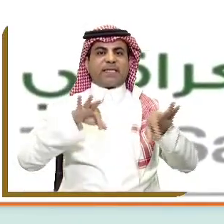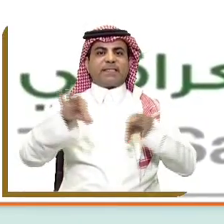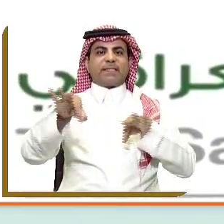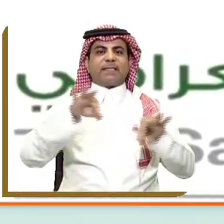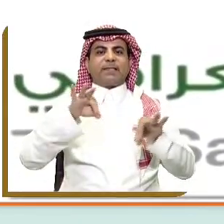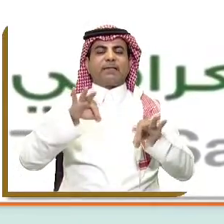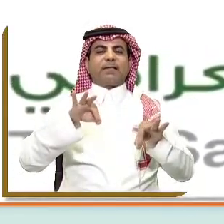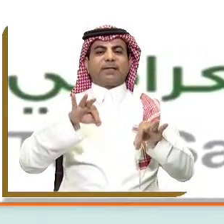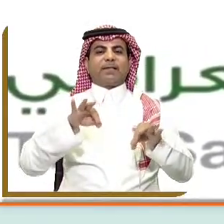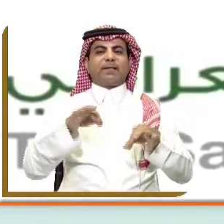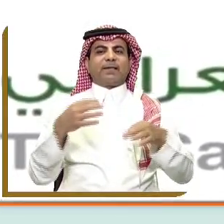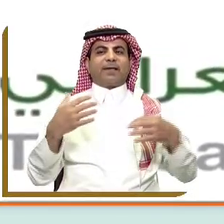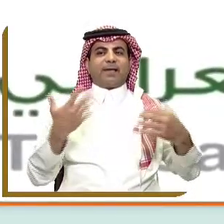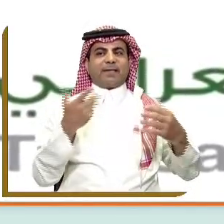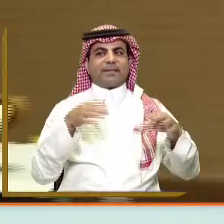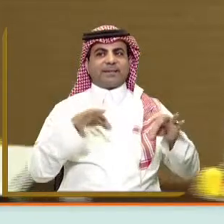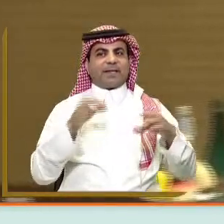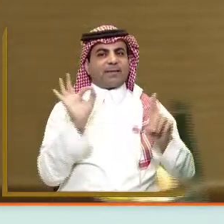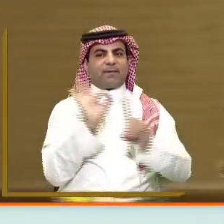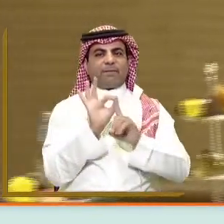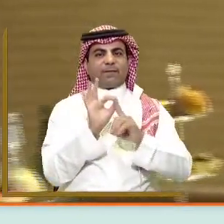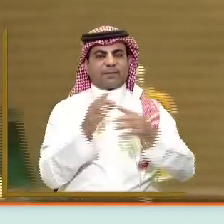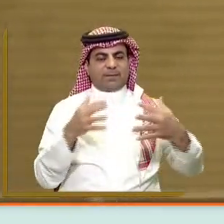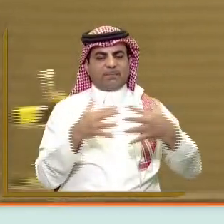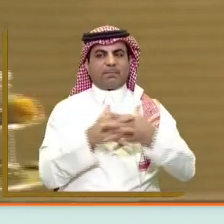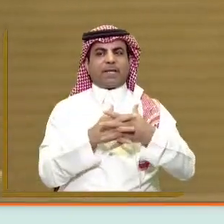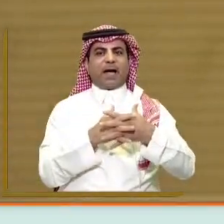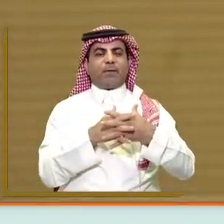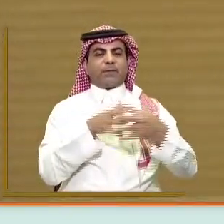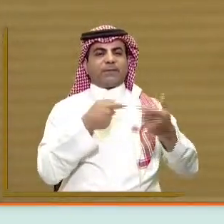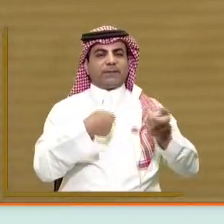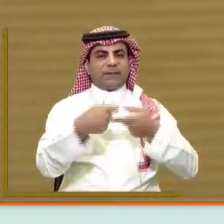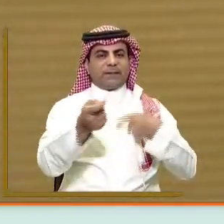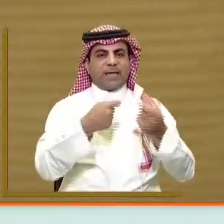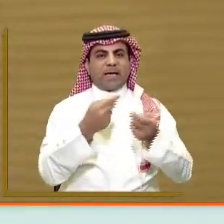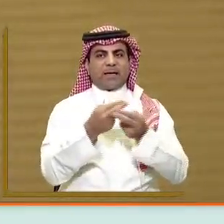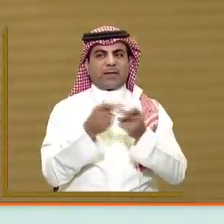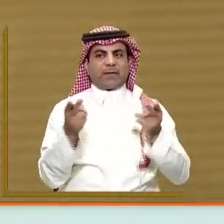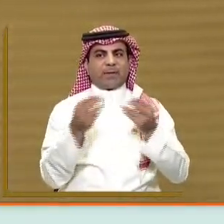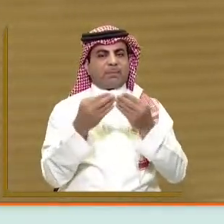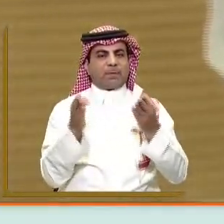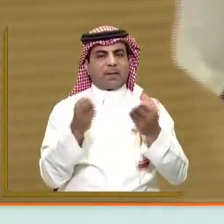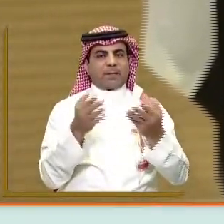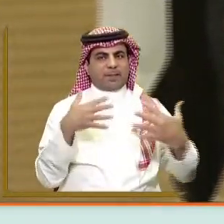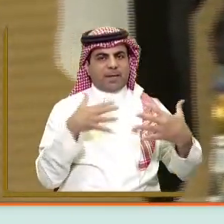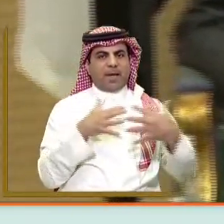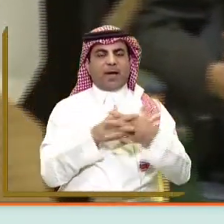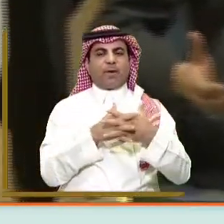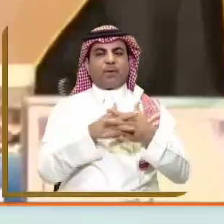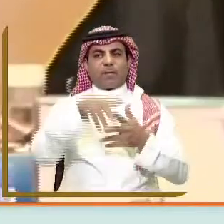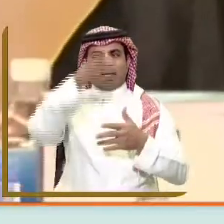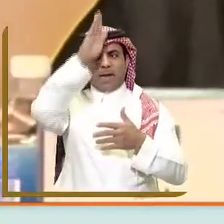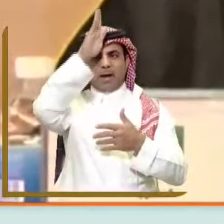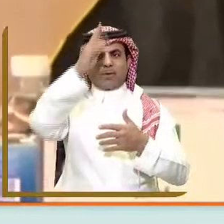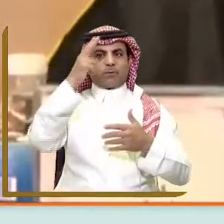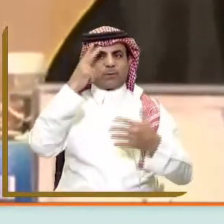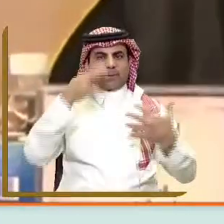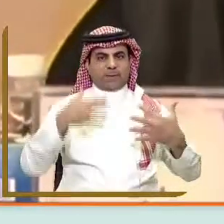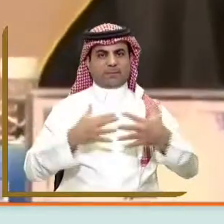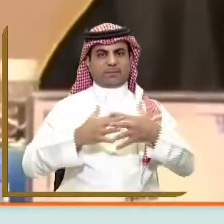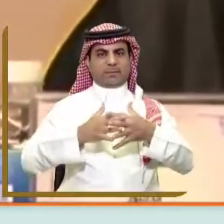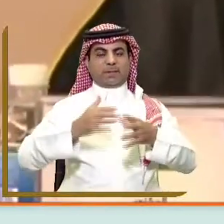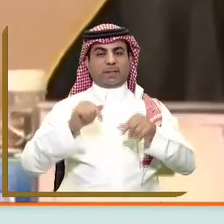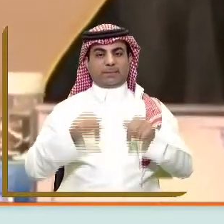بينهما رغبة من المملكة في تعزيز فرص التبادل التجاري وفتح مجالات التعاون مع العراق. المجلس